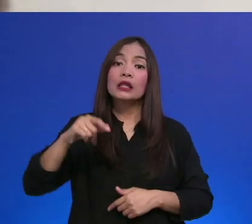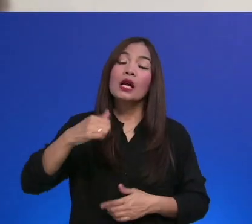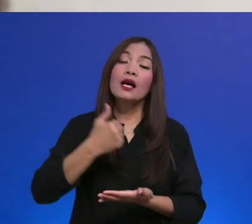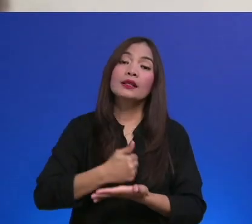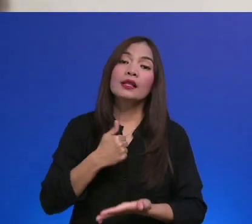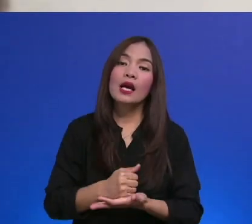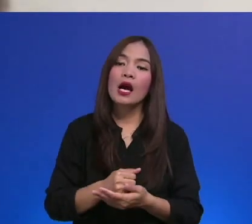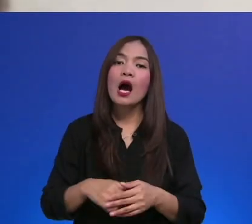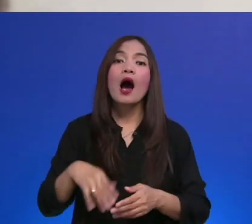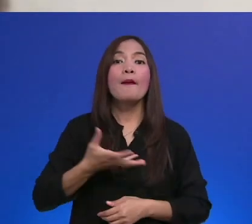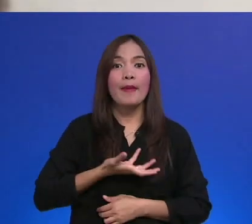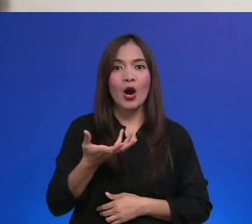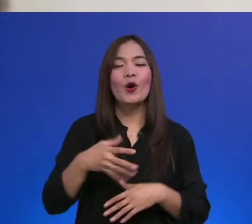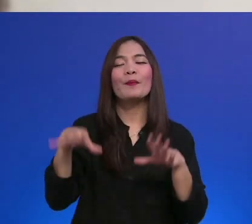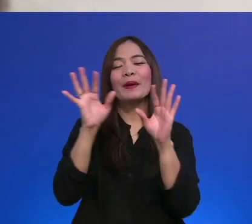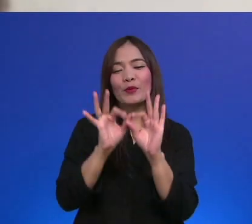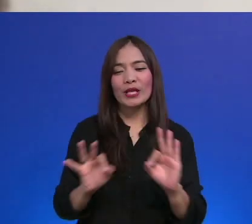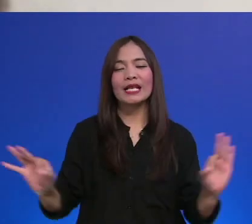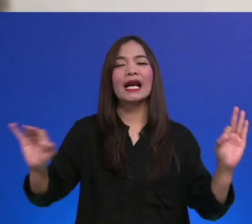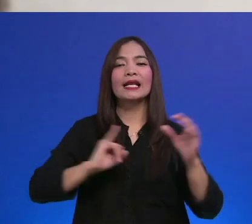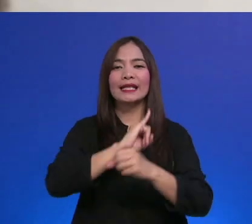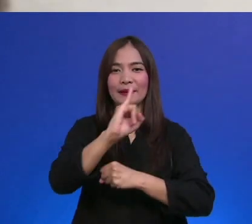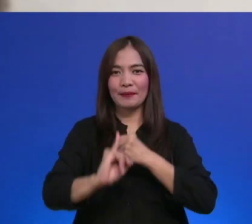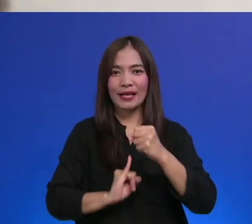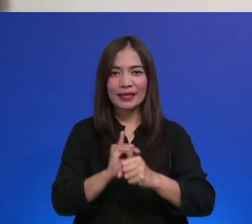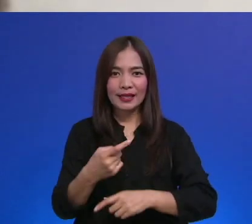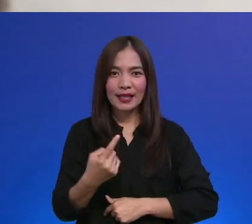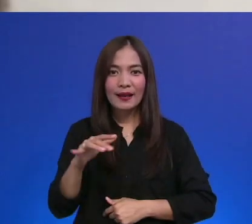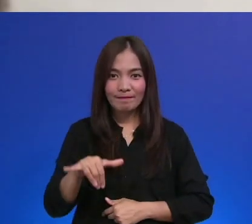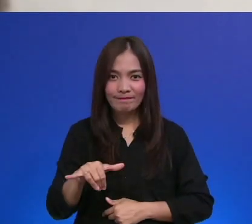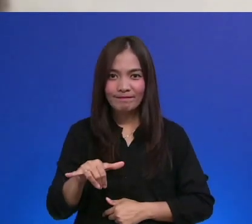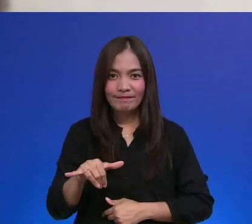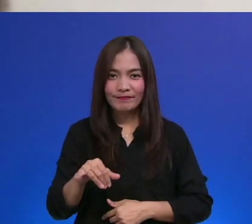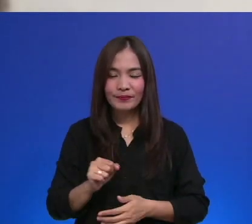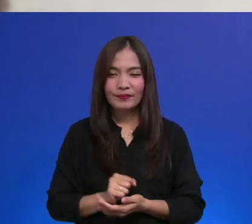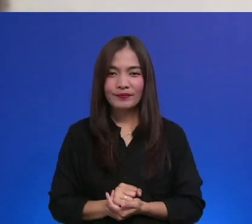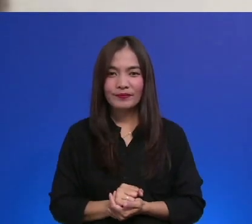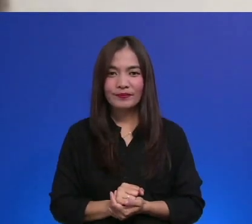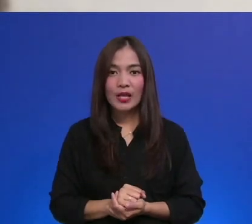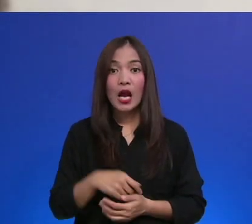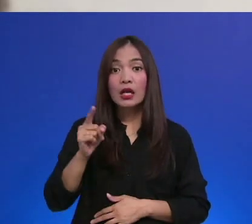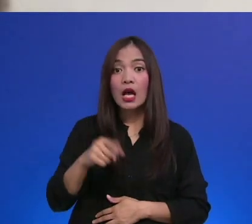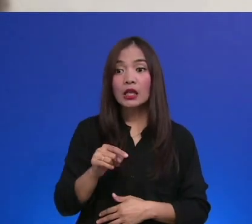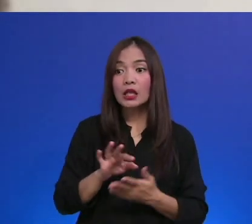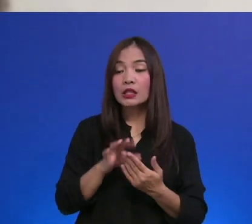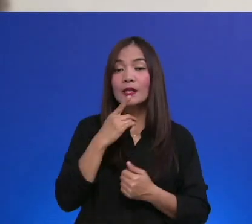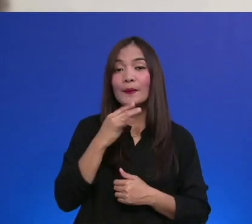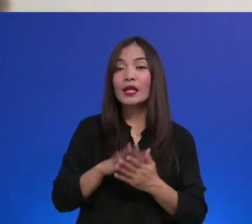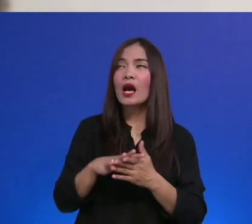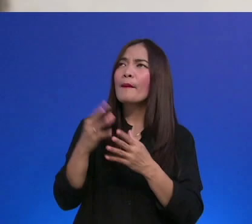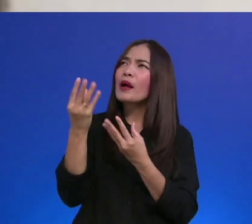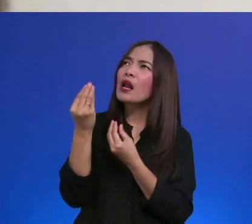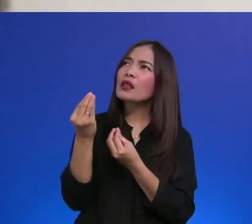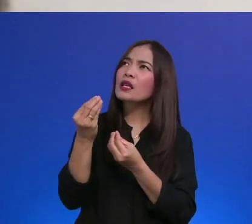memurnikan iman kita dari Penantian akan pertolongan Tuhan